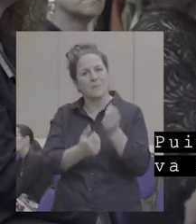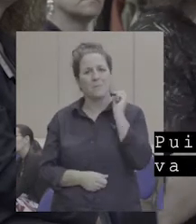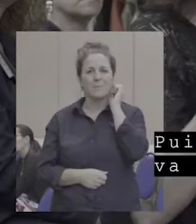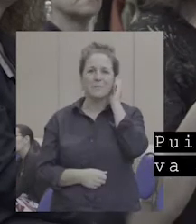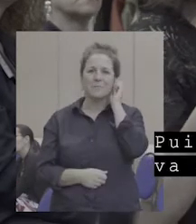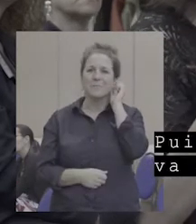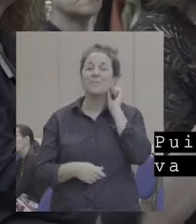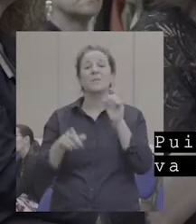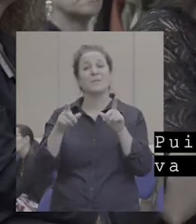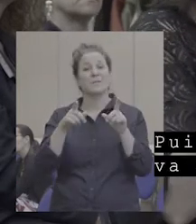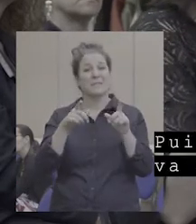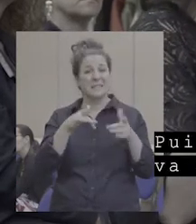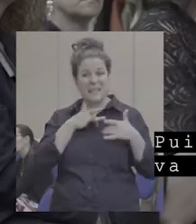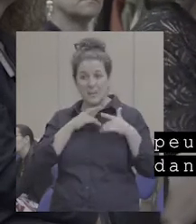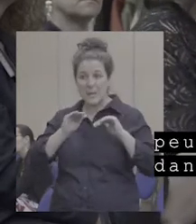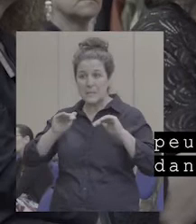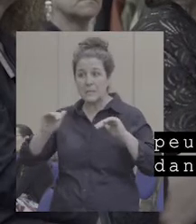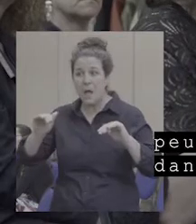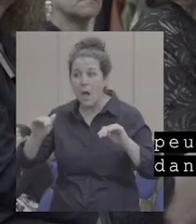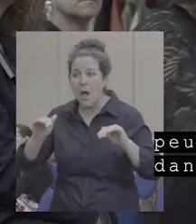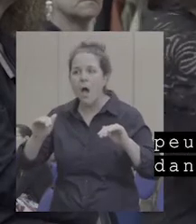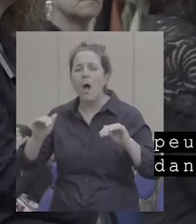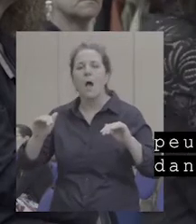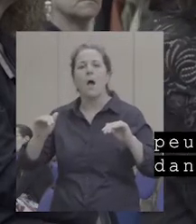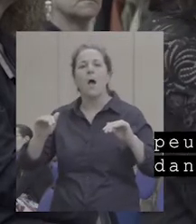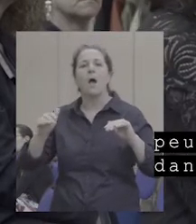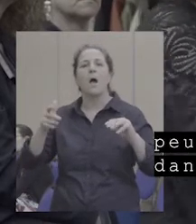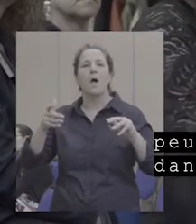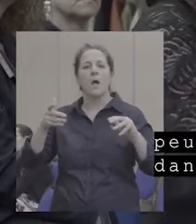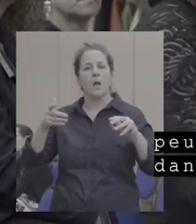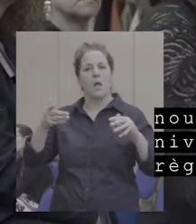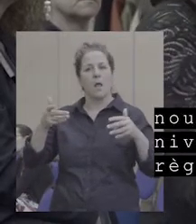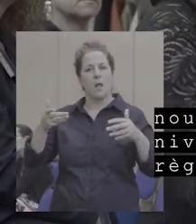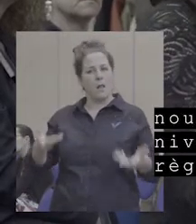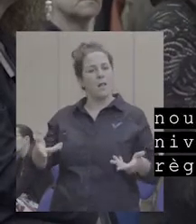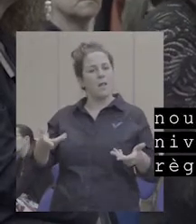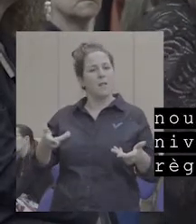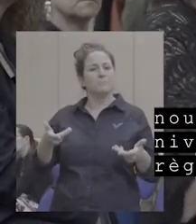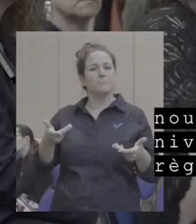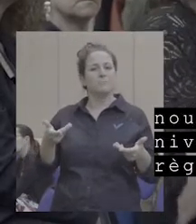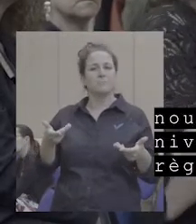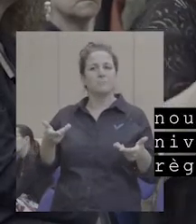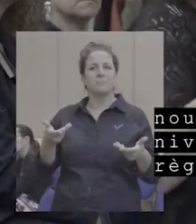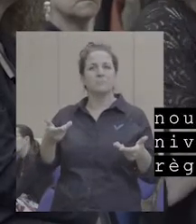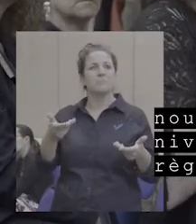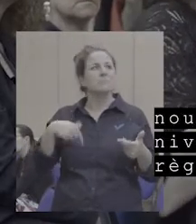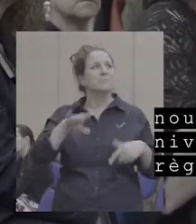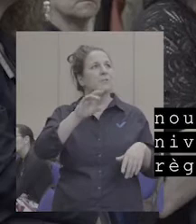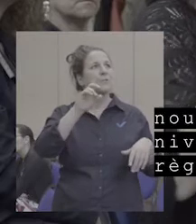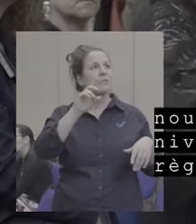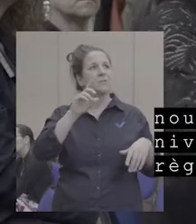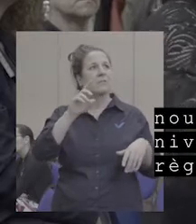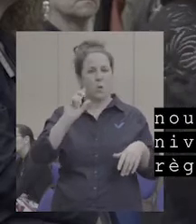Puis toute cette sensibilisation-là va nous amener peut-être moins... on est beaucoup dans le milieu coercitif, nous, de notre côté. On vient, au niveau